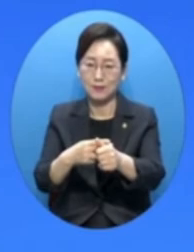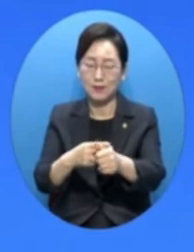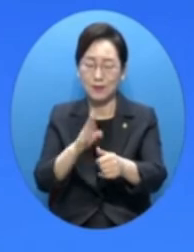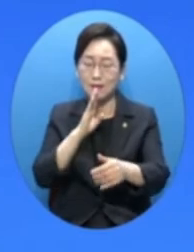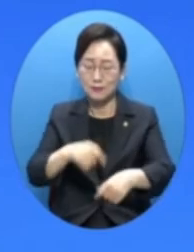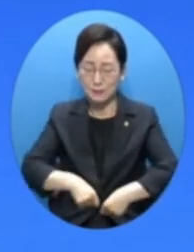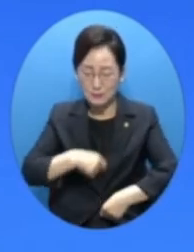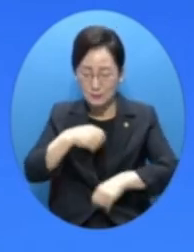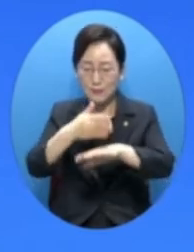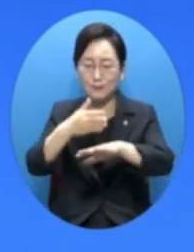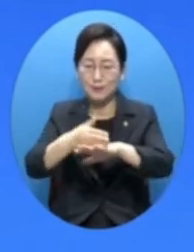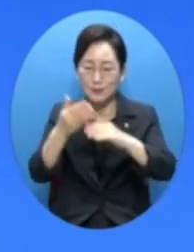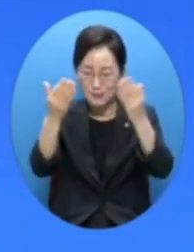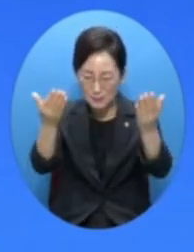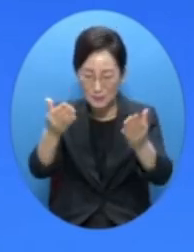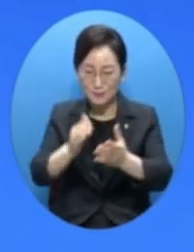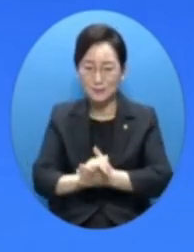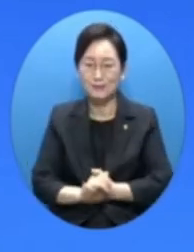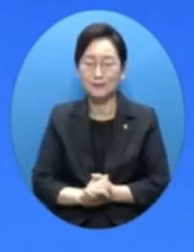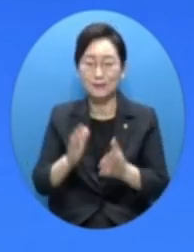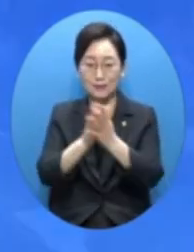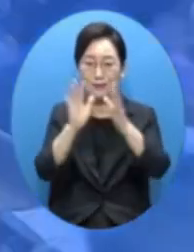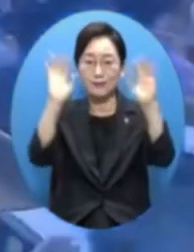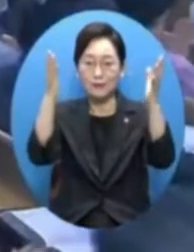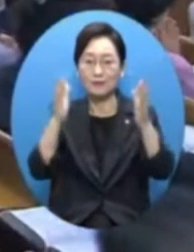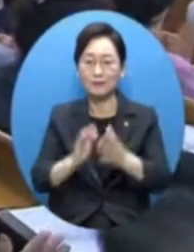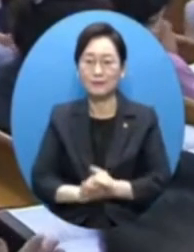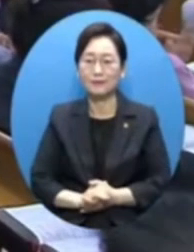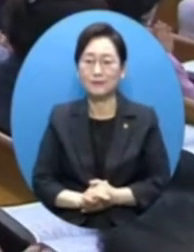진심으로 감사드립니다. 할렐루야.